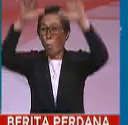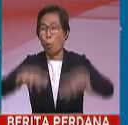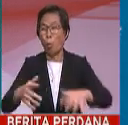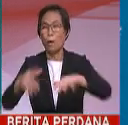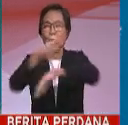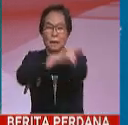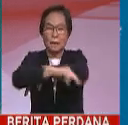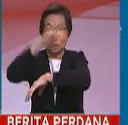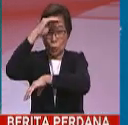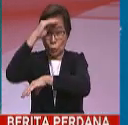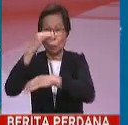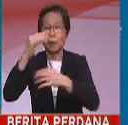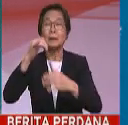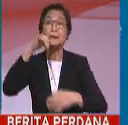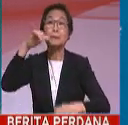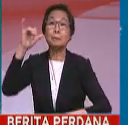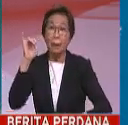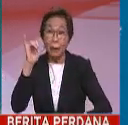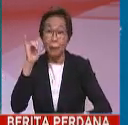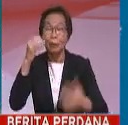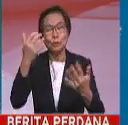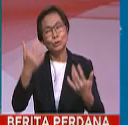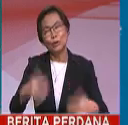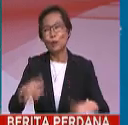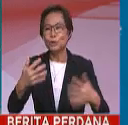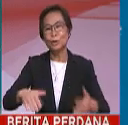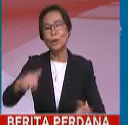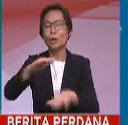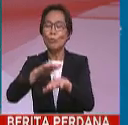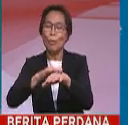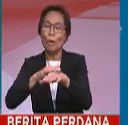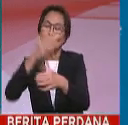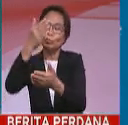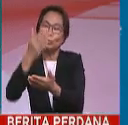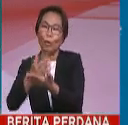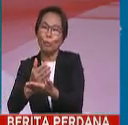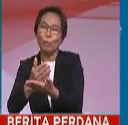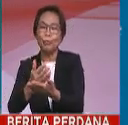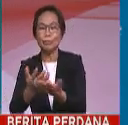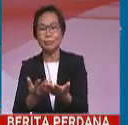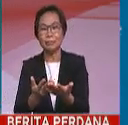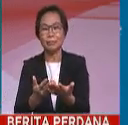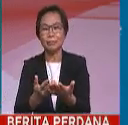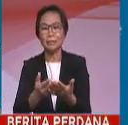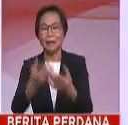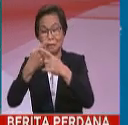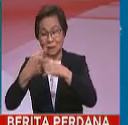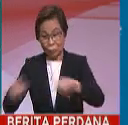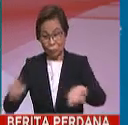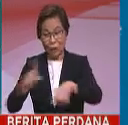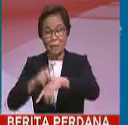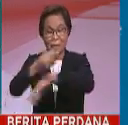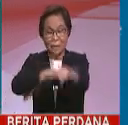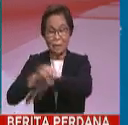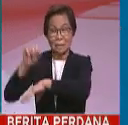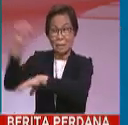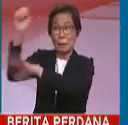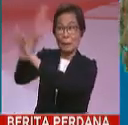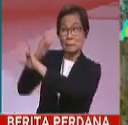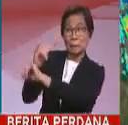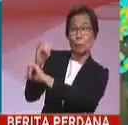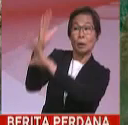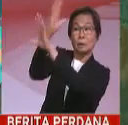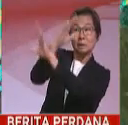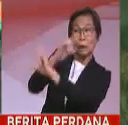di negeri Johor pada hari semalam kini telah pun mula beransur pulih. Namun keadaan yang berbeza pula di negeri Sabah dan